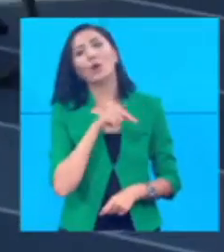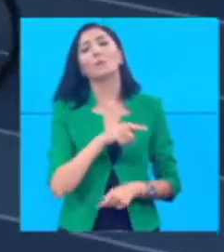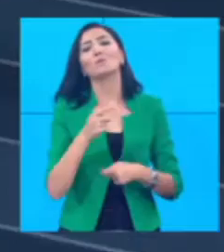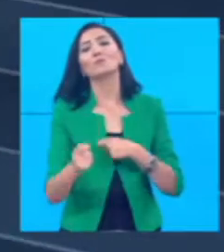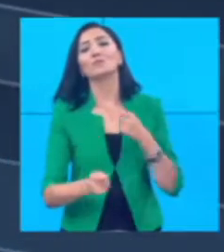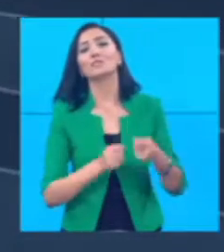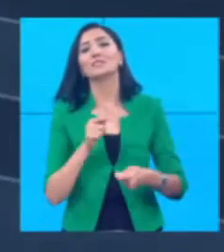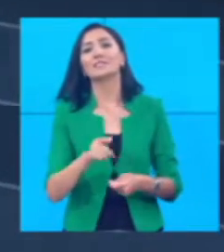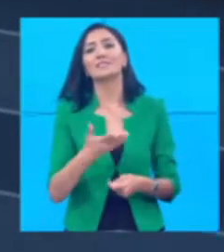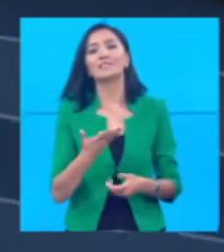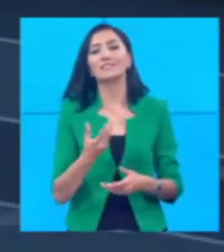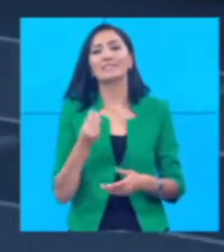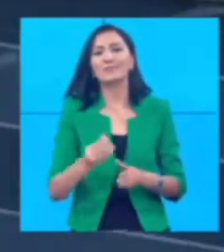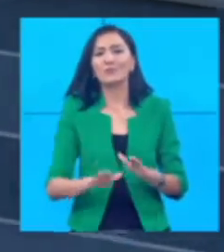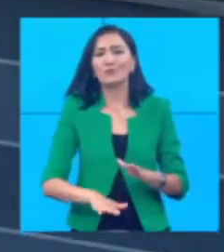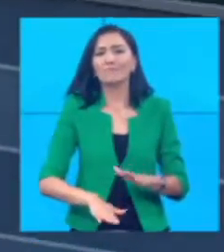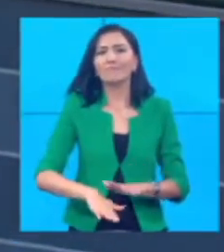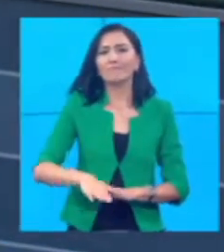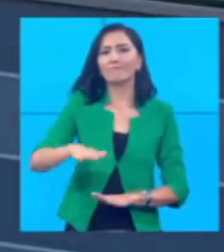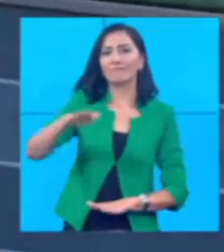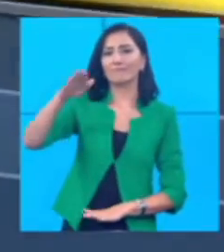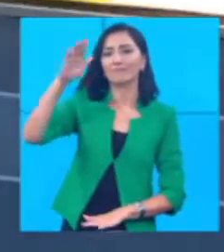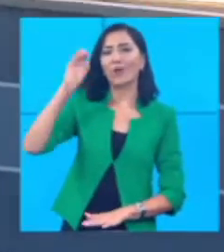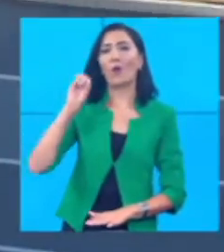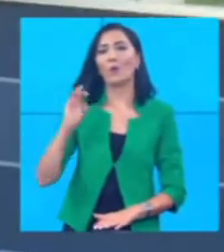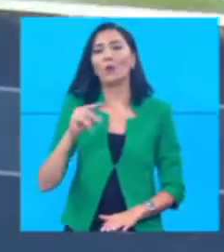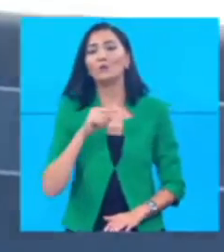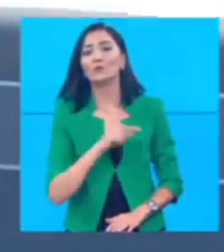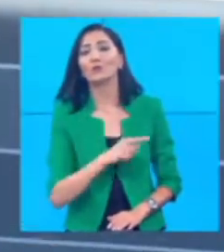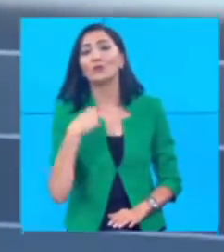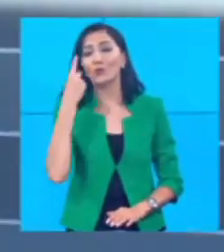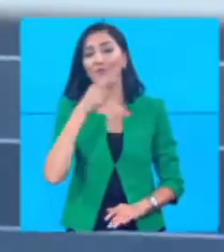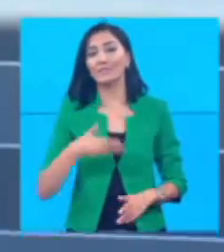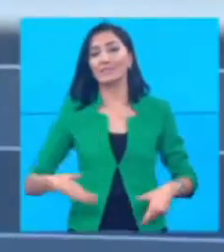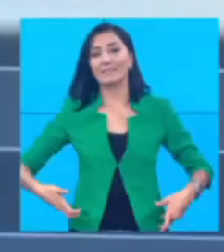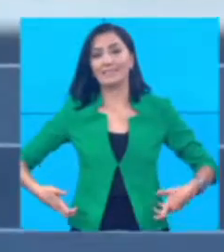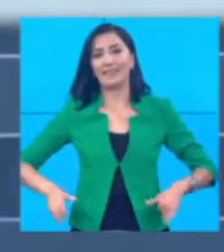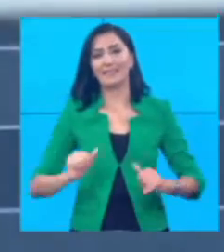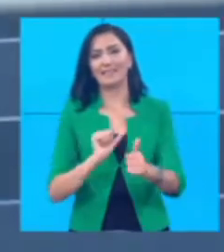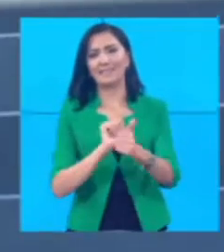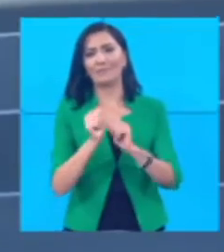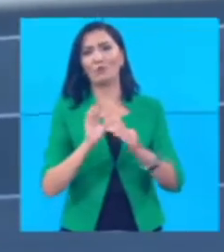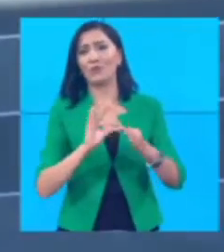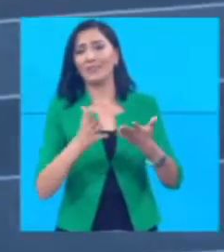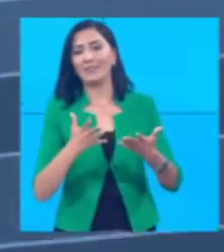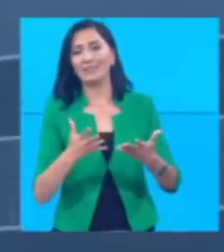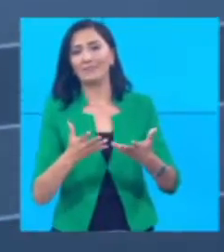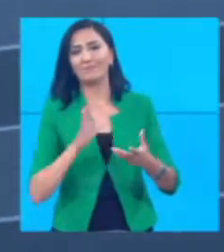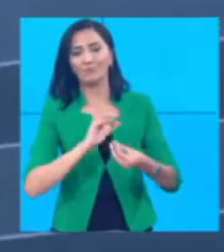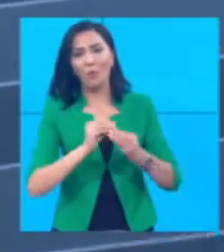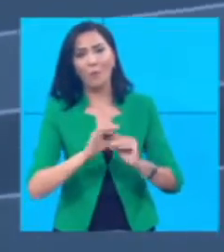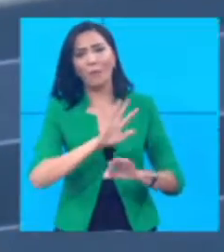ama bu işin de çekirdeğinden gelme bir hoca. Dolayısıyla sandalyede bir sporcunun ne